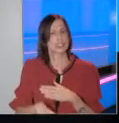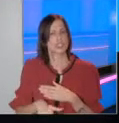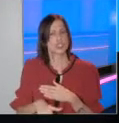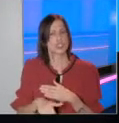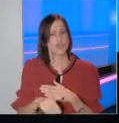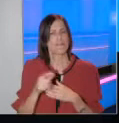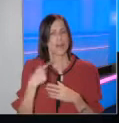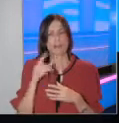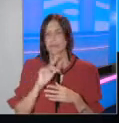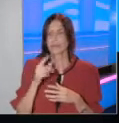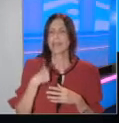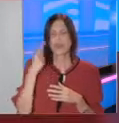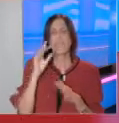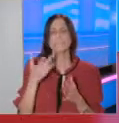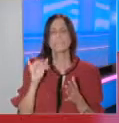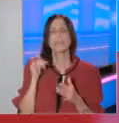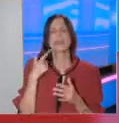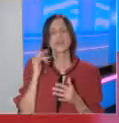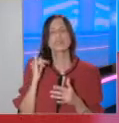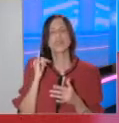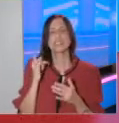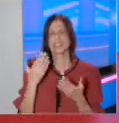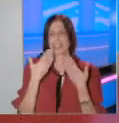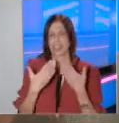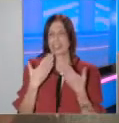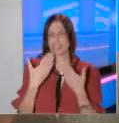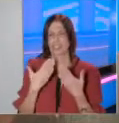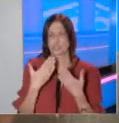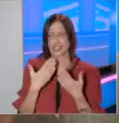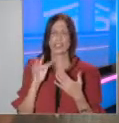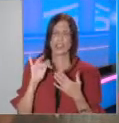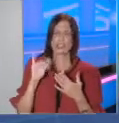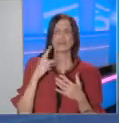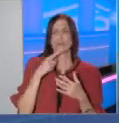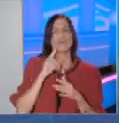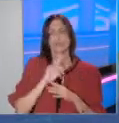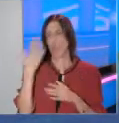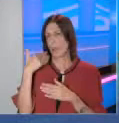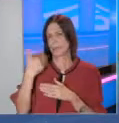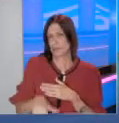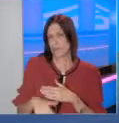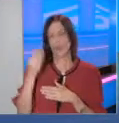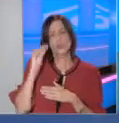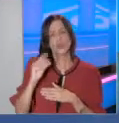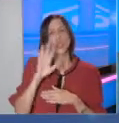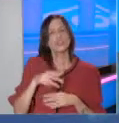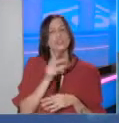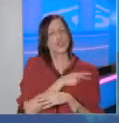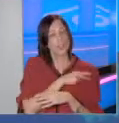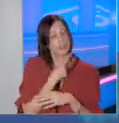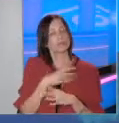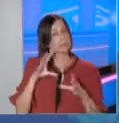כבר נקראת סוף. אני יודע מה זה טיש, זה לא היה בסוף. הודיעו לו שיש שוטרים, אפשרו להם